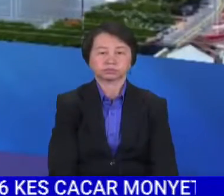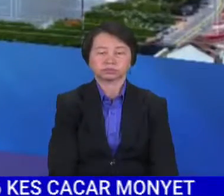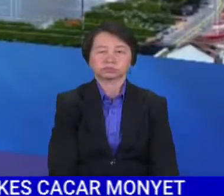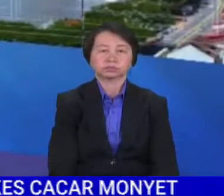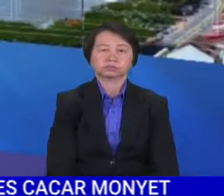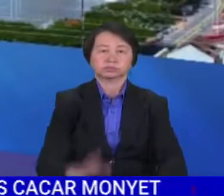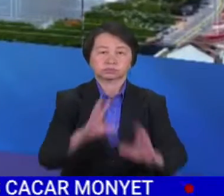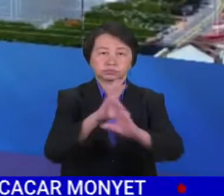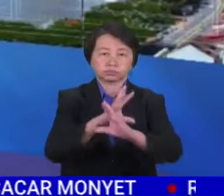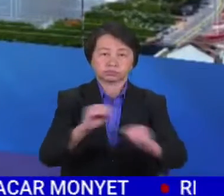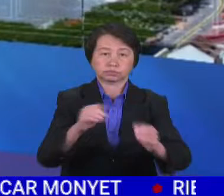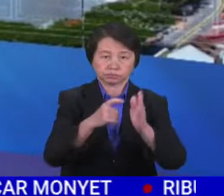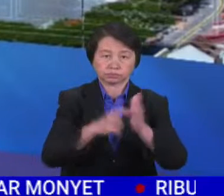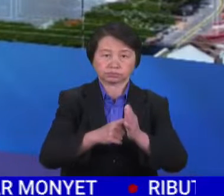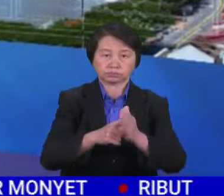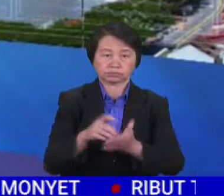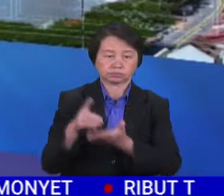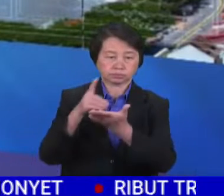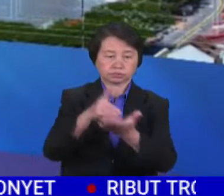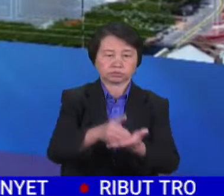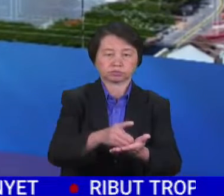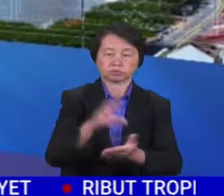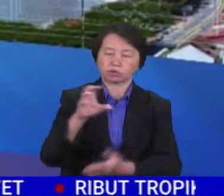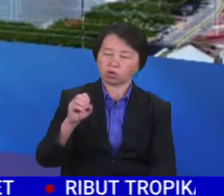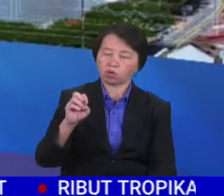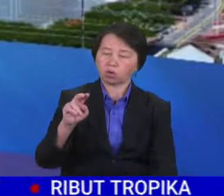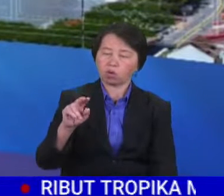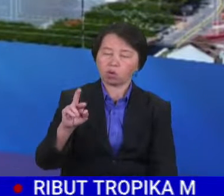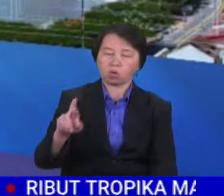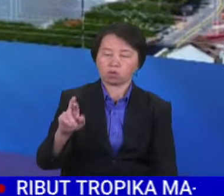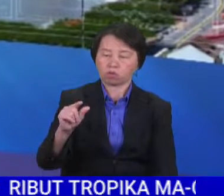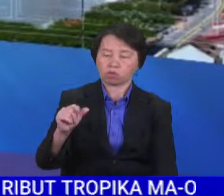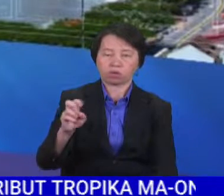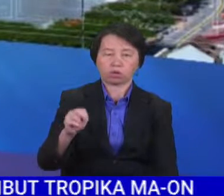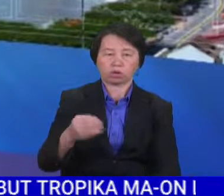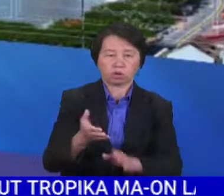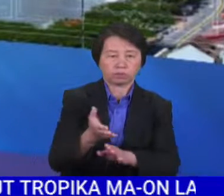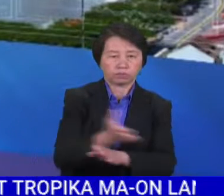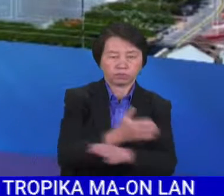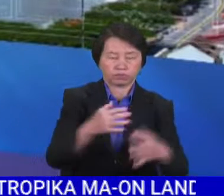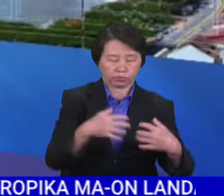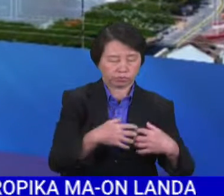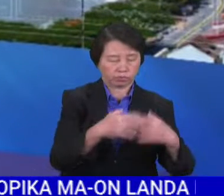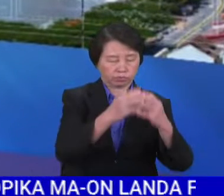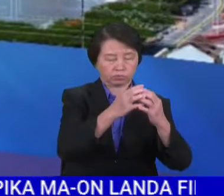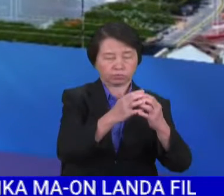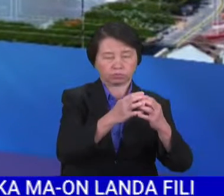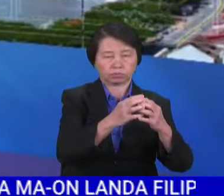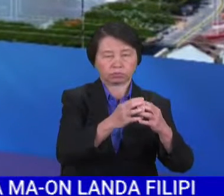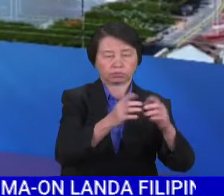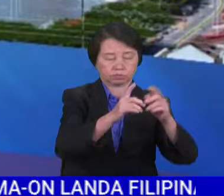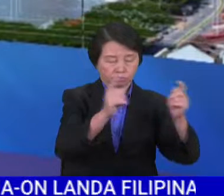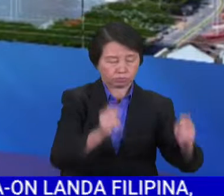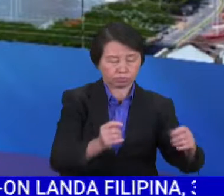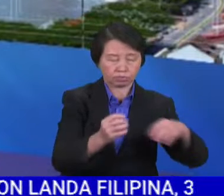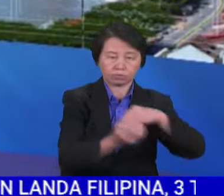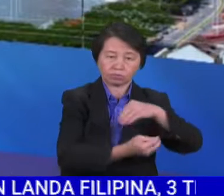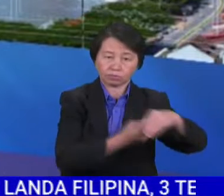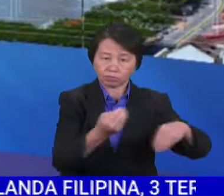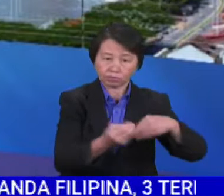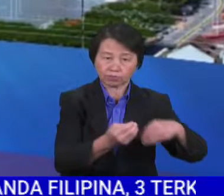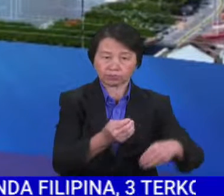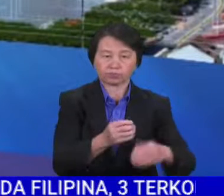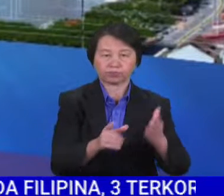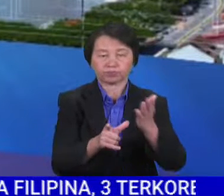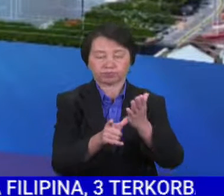di Serawak memerlukan Lebih ramai penerima organ sebelum berupaya membangunkan sektor perubatan transplantasi timbalan premios Rawa